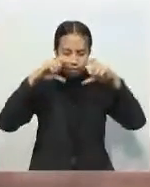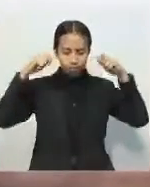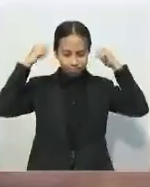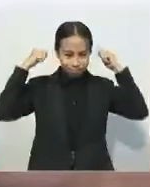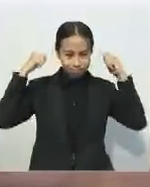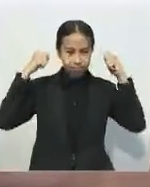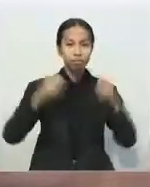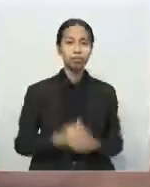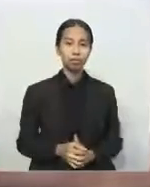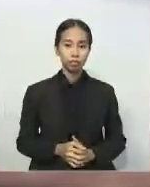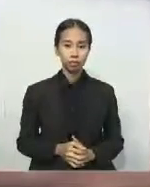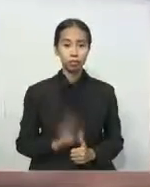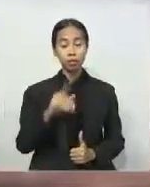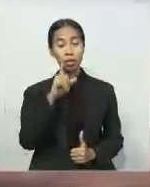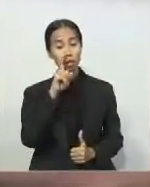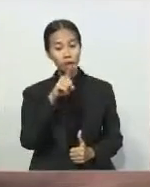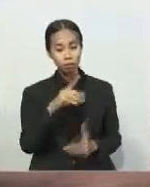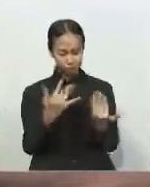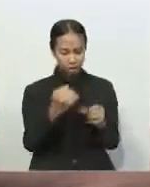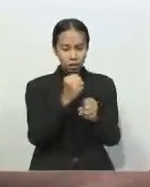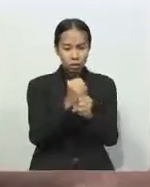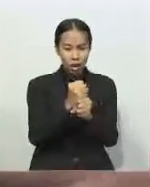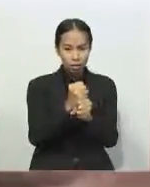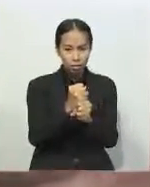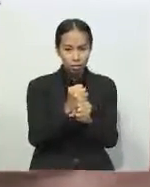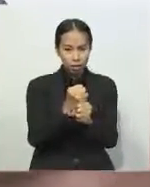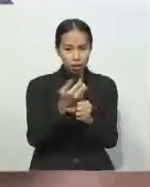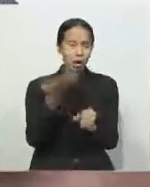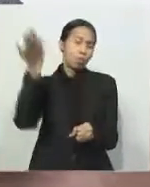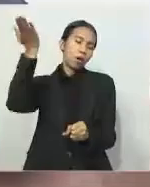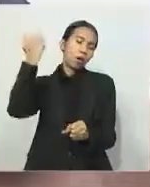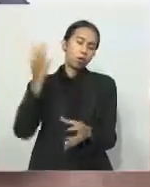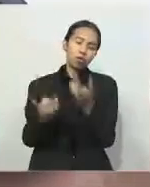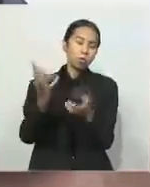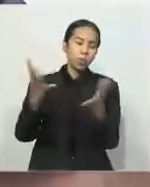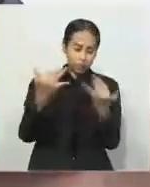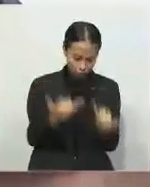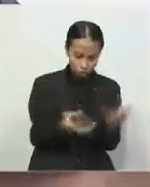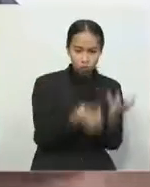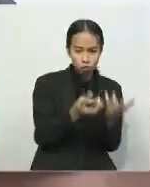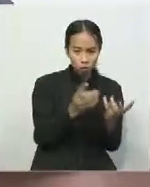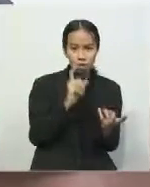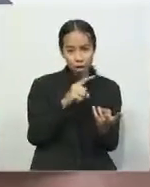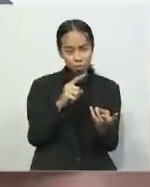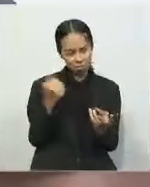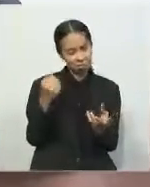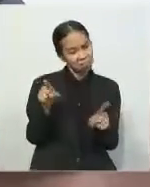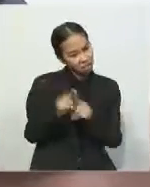ที่ปิด เราเห็นความแตกต่างไหมครับเราทำงานอยู่นี่นานช่วงที่มันเกิด PM 2.5 ก็มี